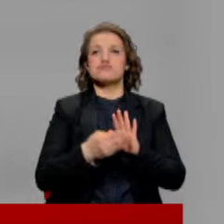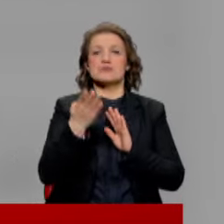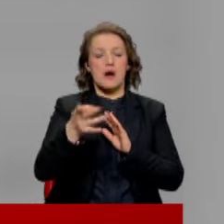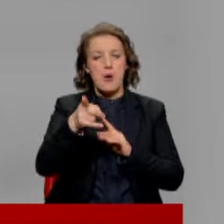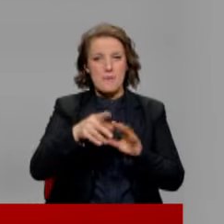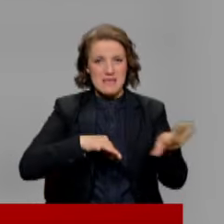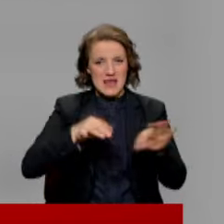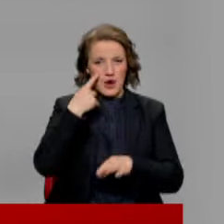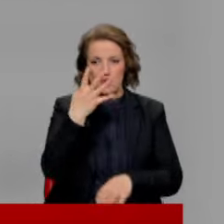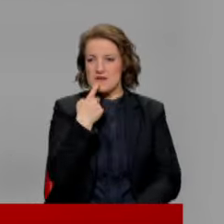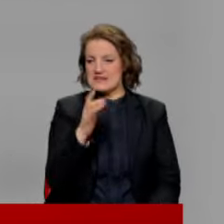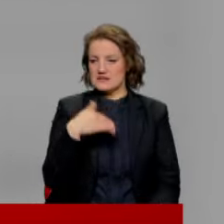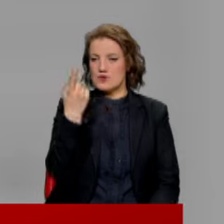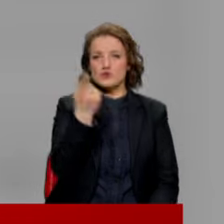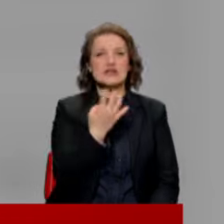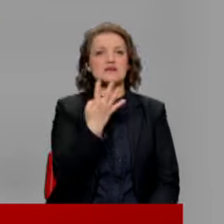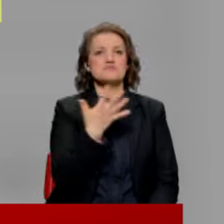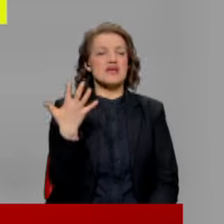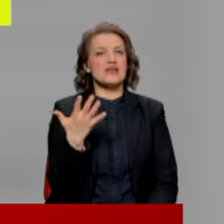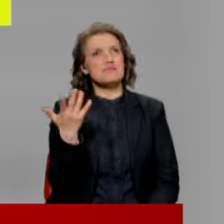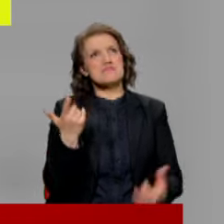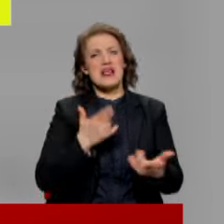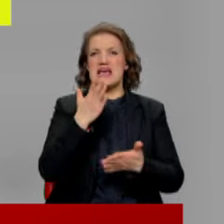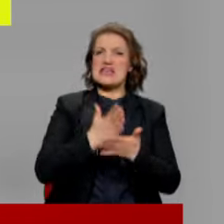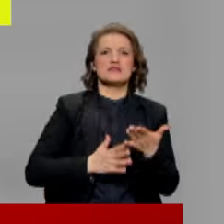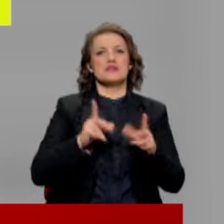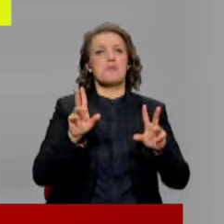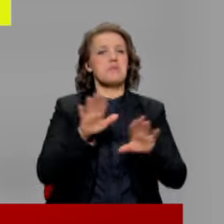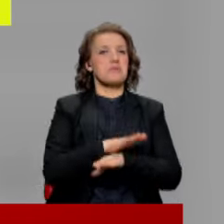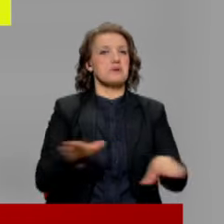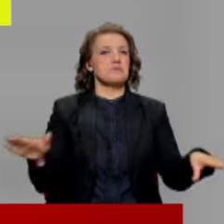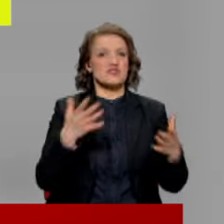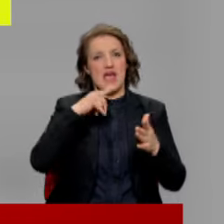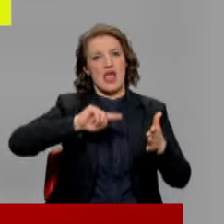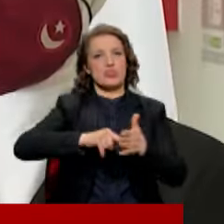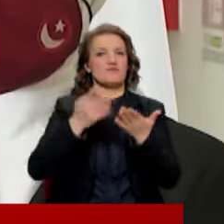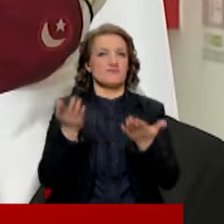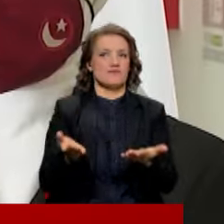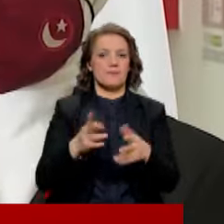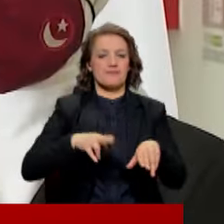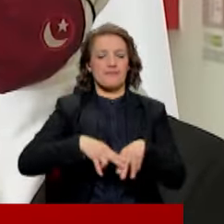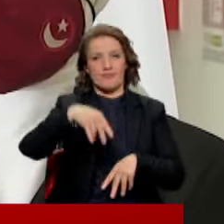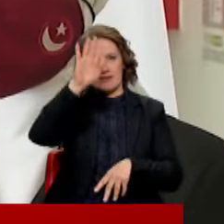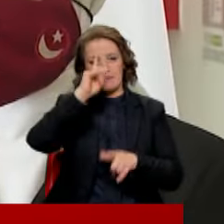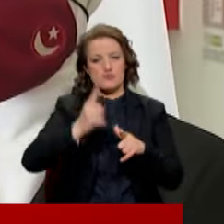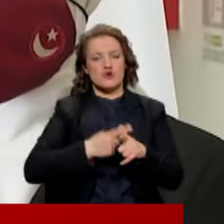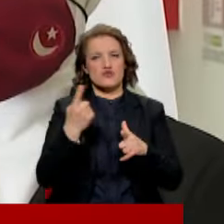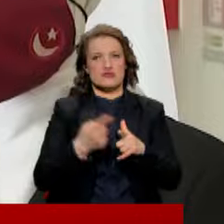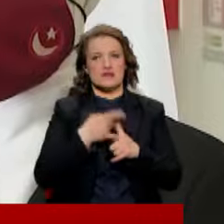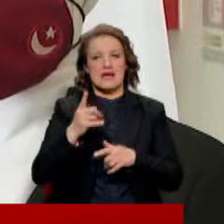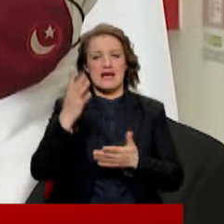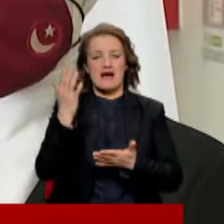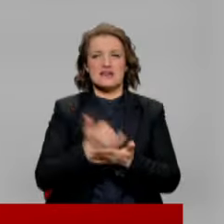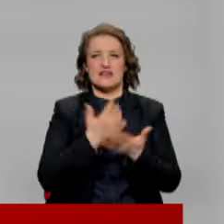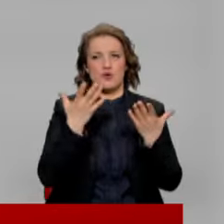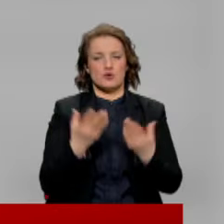plana göre 4 yıl sonunda %45'inin, yani neredeyse yarısının tamamlanmış olması hedefleniyor. Kanal İstanbul projesini de